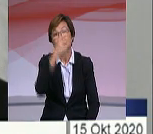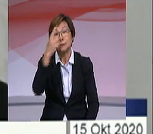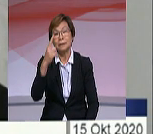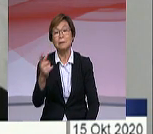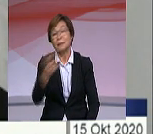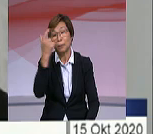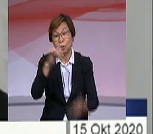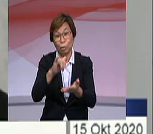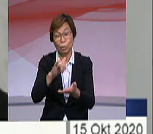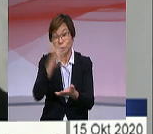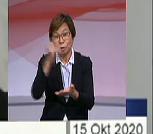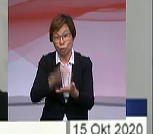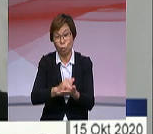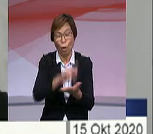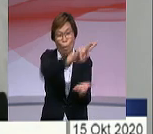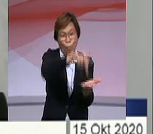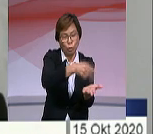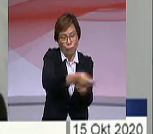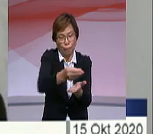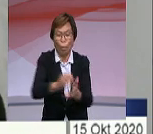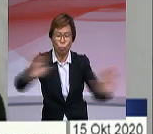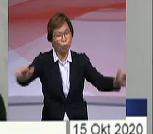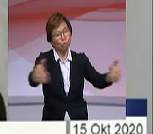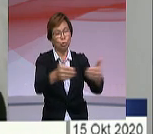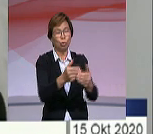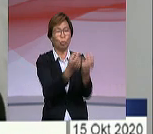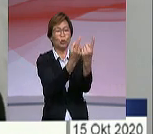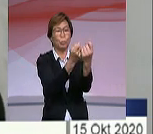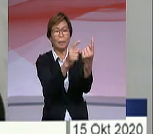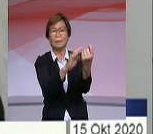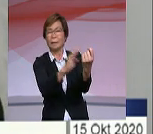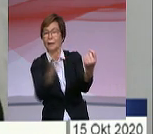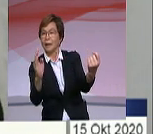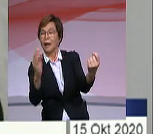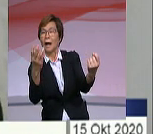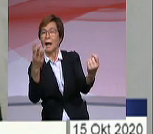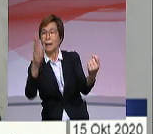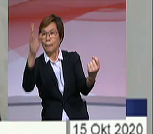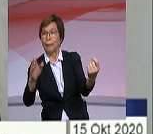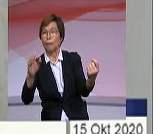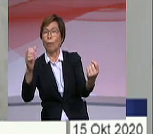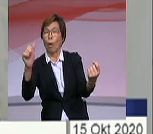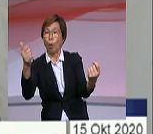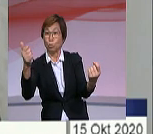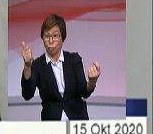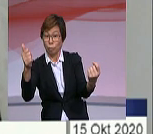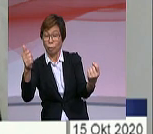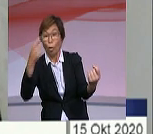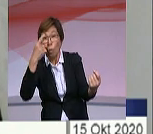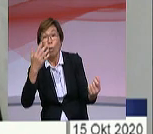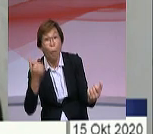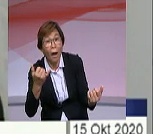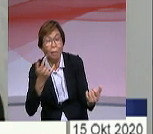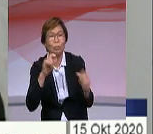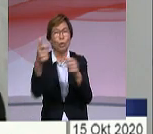itu, pusat membeli belah tersebut telah ditutup dari 11 sehingga 16 Oktober 2020 bagi